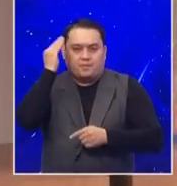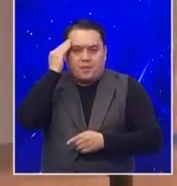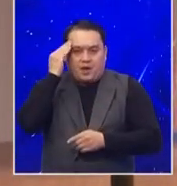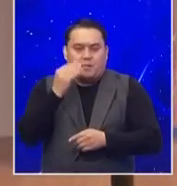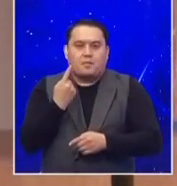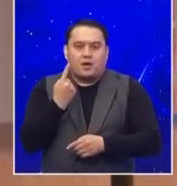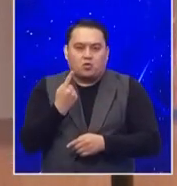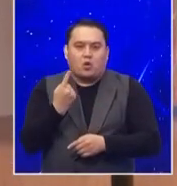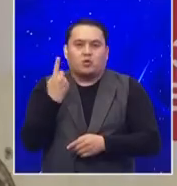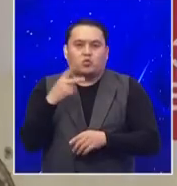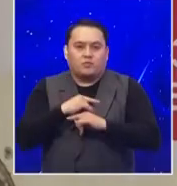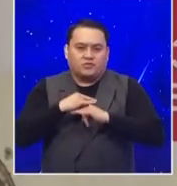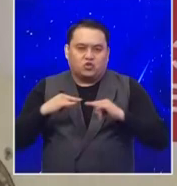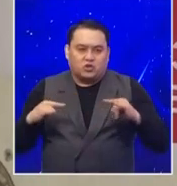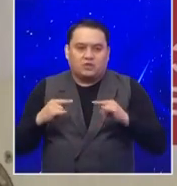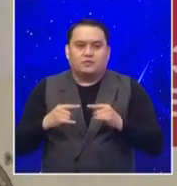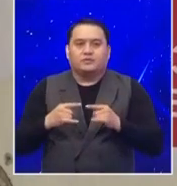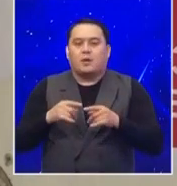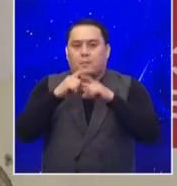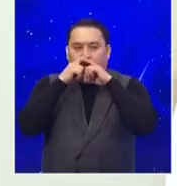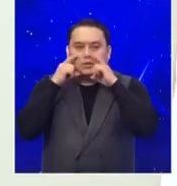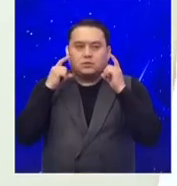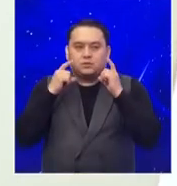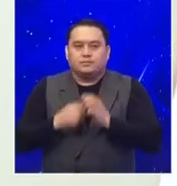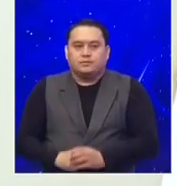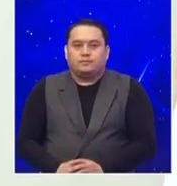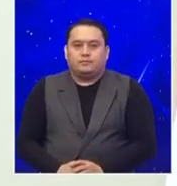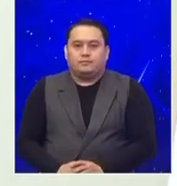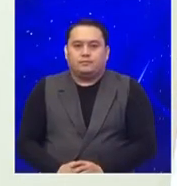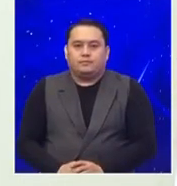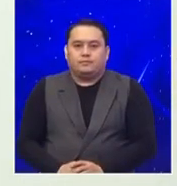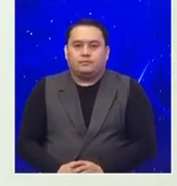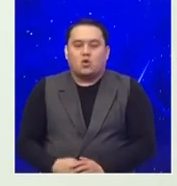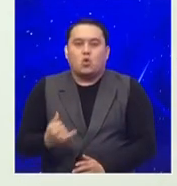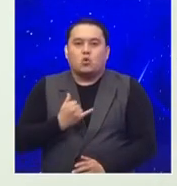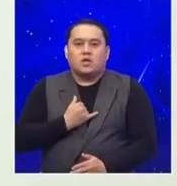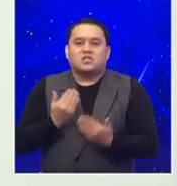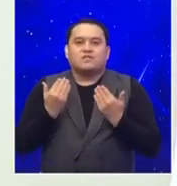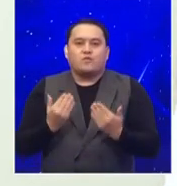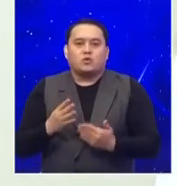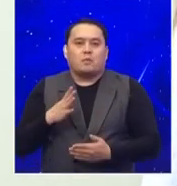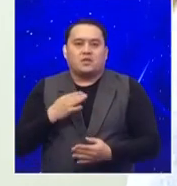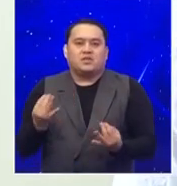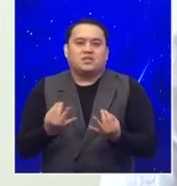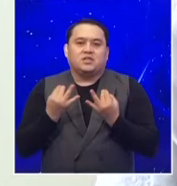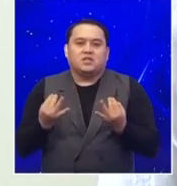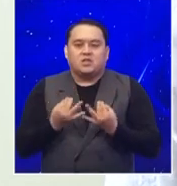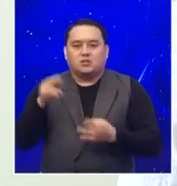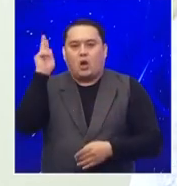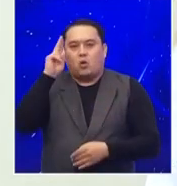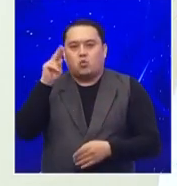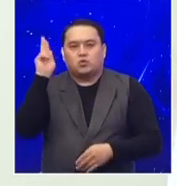По одному ученику за партой в защитных масках. У нас сегодня был интересный урок.